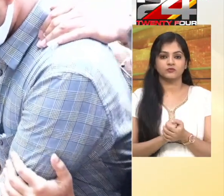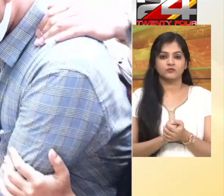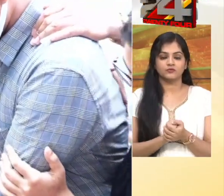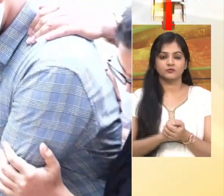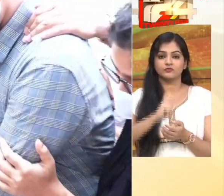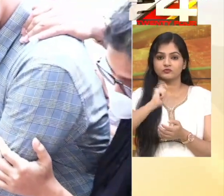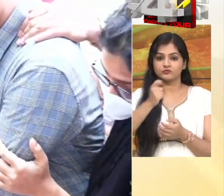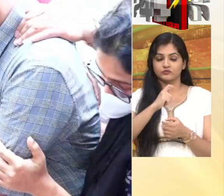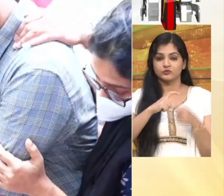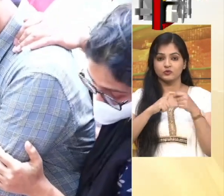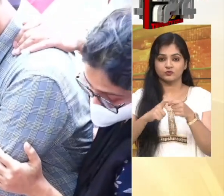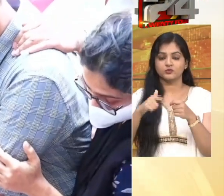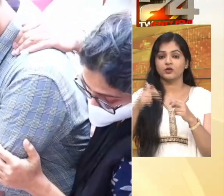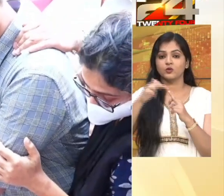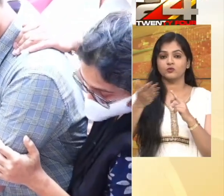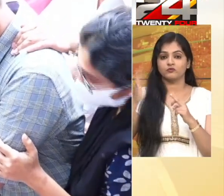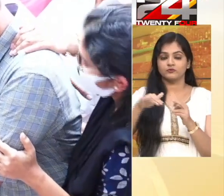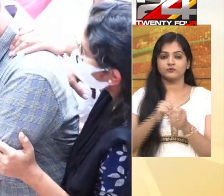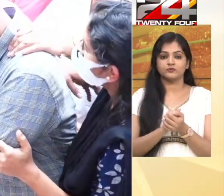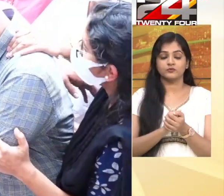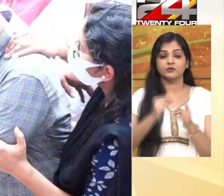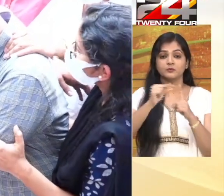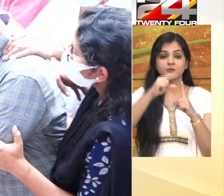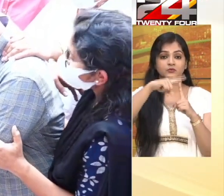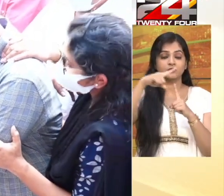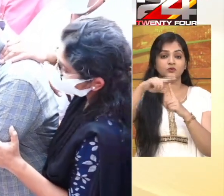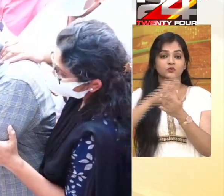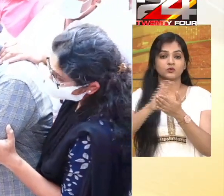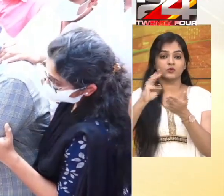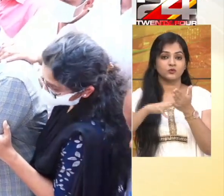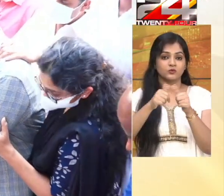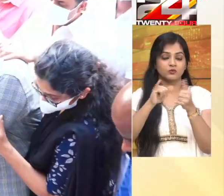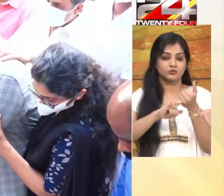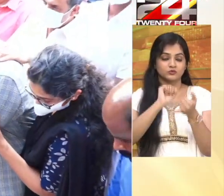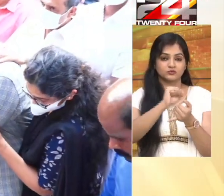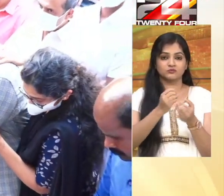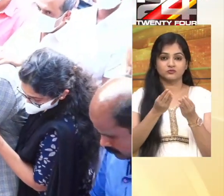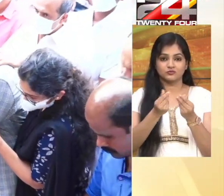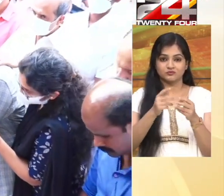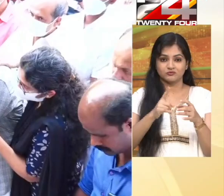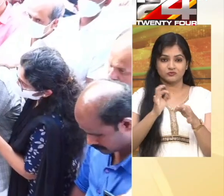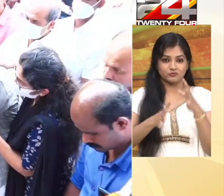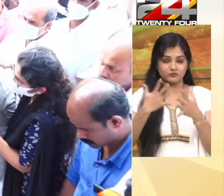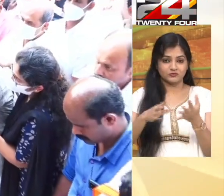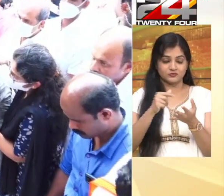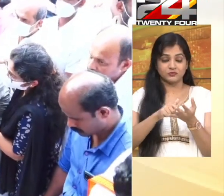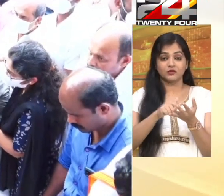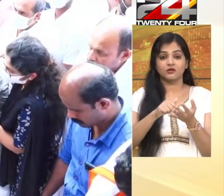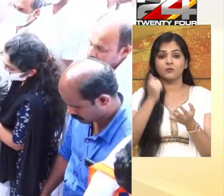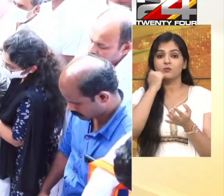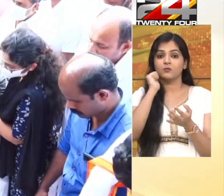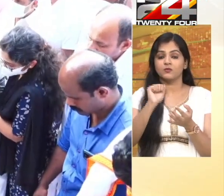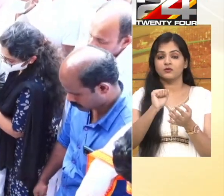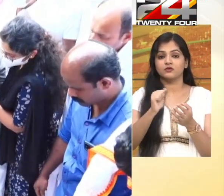വിഷ്ണു സുരേഷ് ചേരുന്നുണ്ട് ഇടുക്കിയിൽ നിന്നും. വിഷ്ണു, പി ടി തോമസിന് ചിതാഭസ്മം അമ്മയുടെ കല്ലറയിൽ നിക്ഷേപിക്കുന്ന ചടങ്ങ് പുരോഗമിച്ചുകൊണ്ടിരിക്കുകയാണ്. ആരൊക്കെ ചടങ്ങിൽ